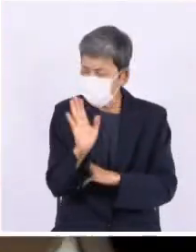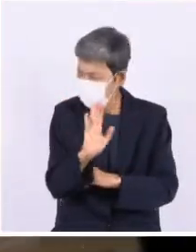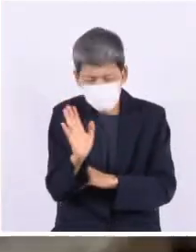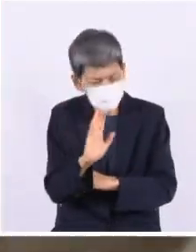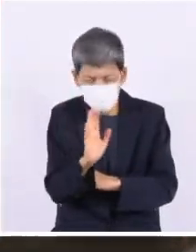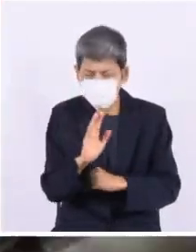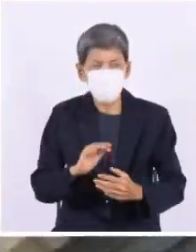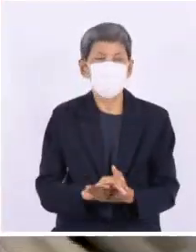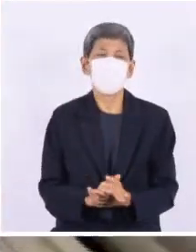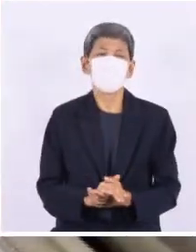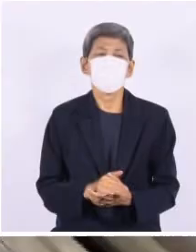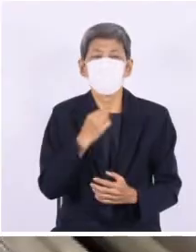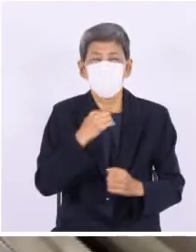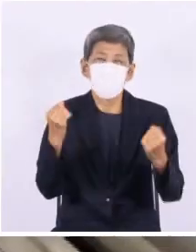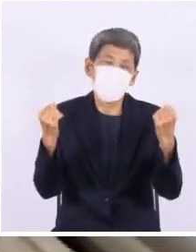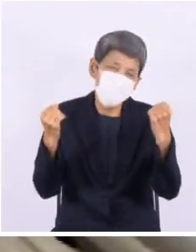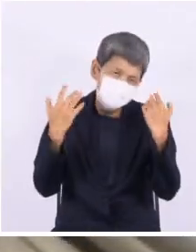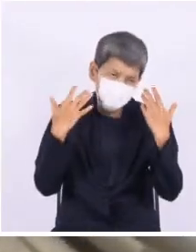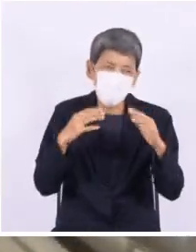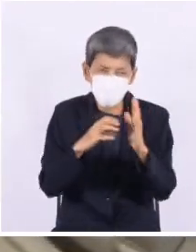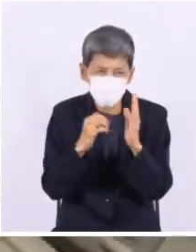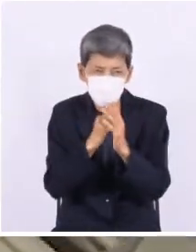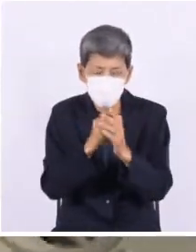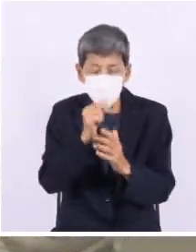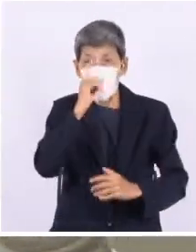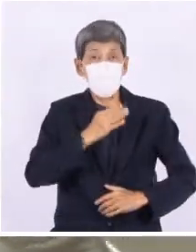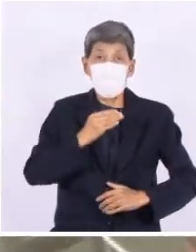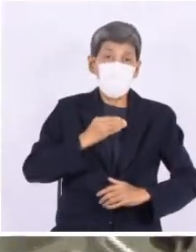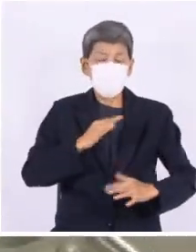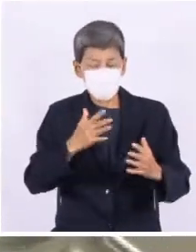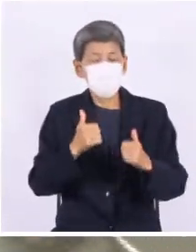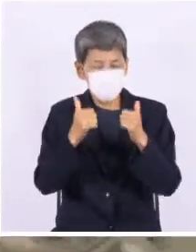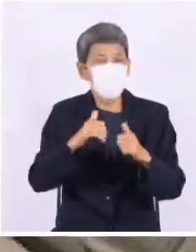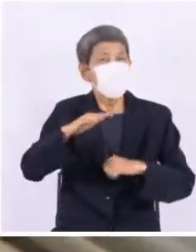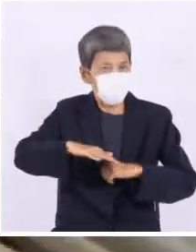ะ ดูน้องเพลียๆแล้วเนาะแต่โชคดีนางก็ไม่ตื่นตระหนกอะไรนะคะ ใช่ เด็กนะ